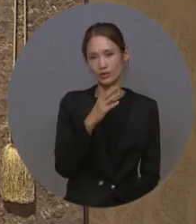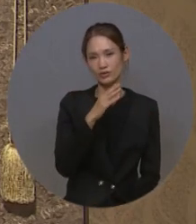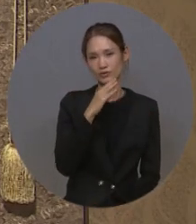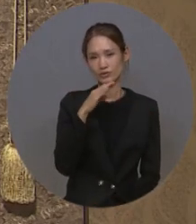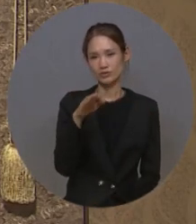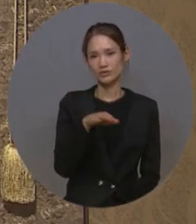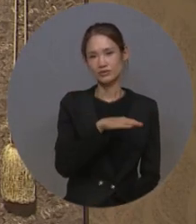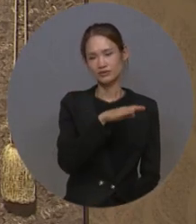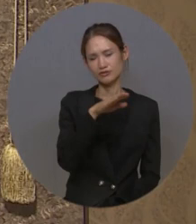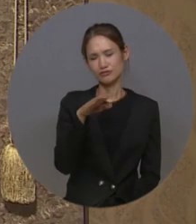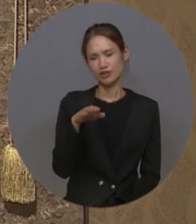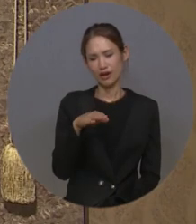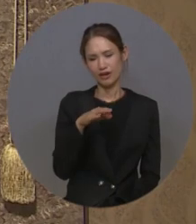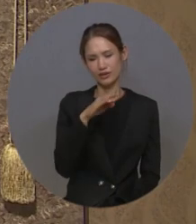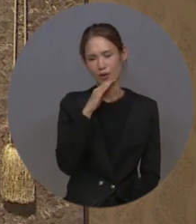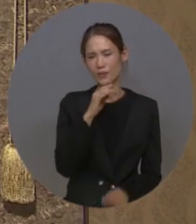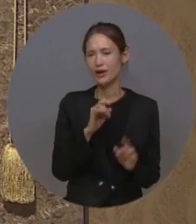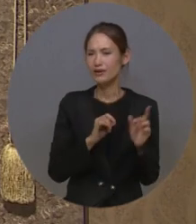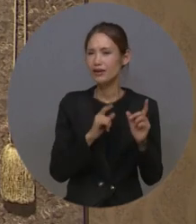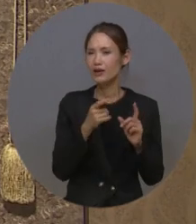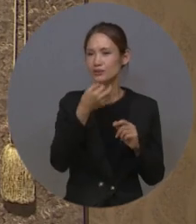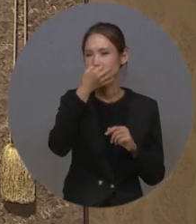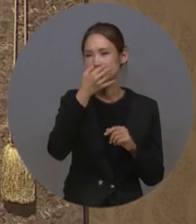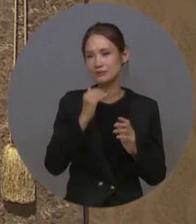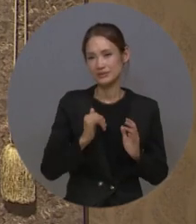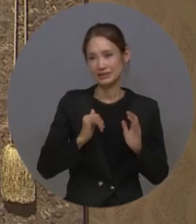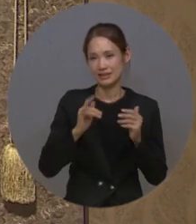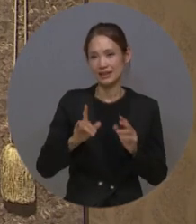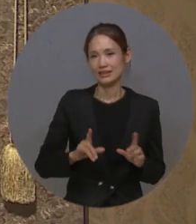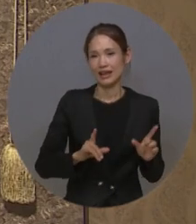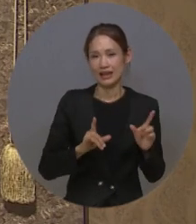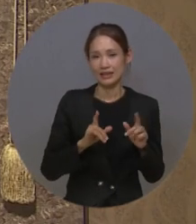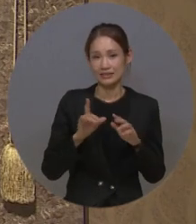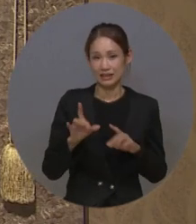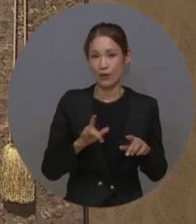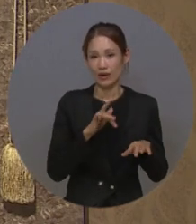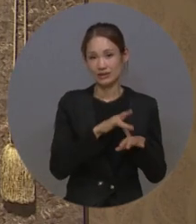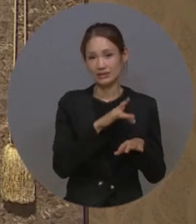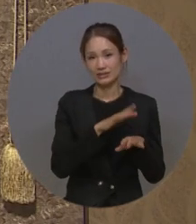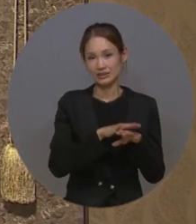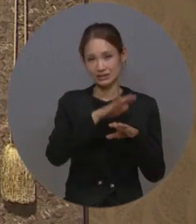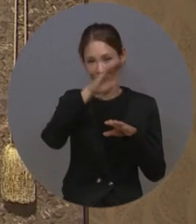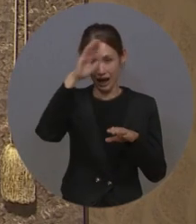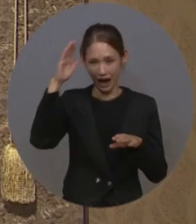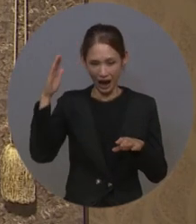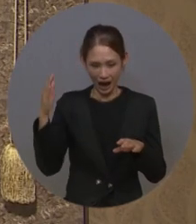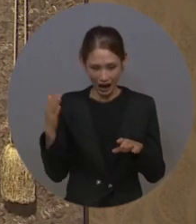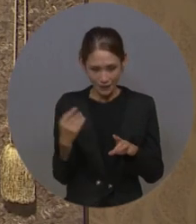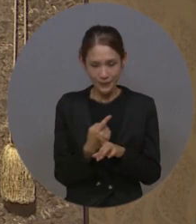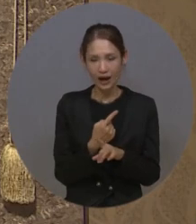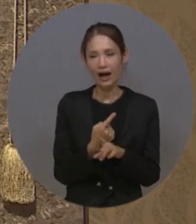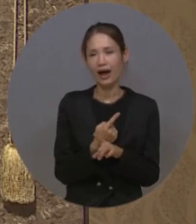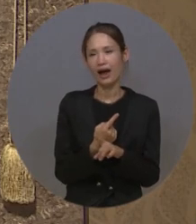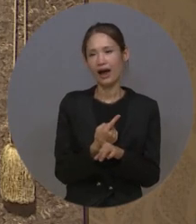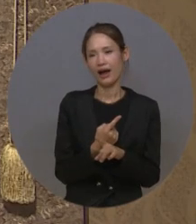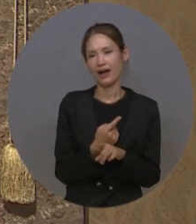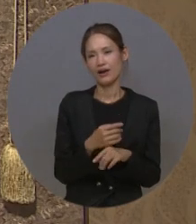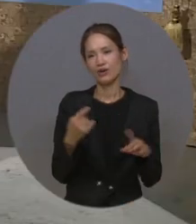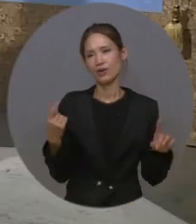정말 우리가 힘들 세상을 살고 있어요. 네, 그러니까 생활 습관을 정말 다 바꿔야 되겠다. 고치기 위해서는.